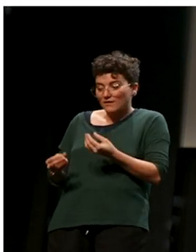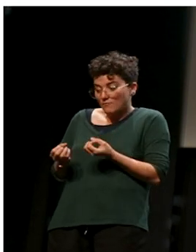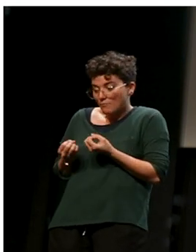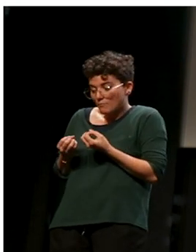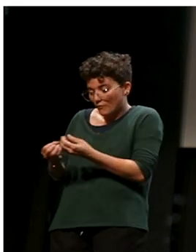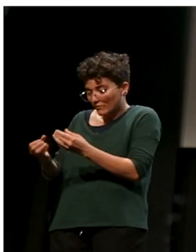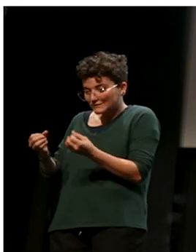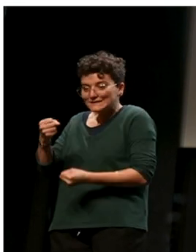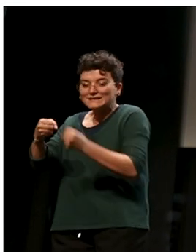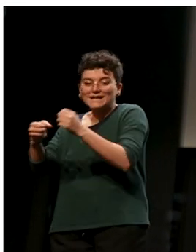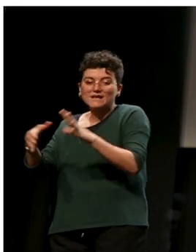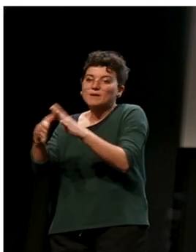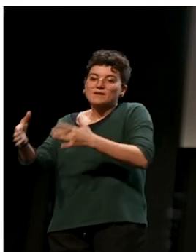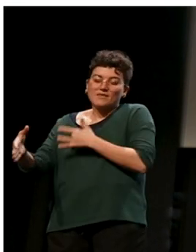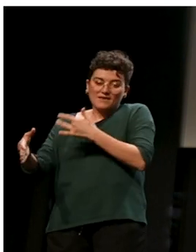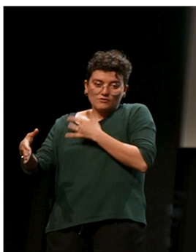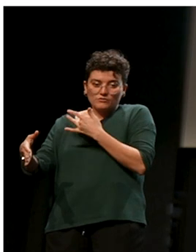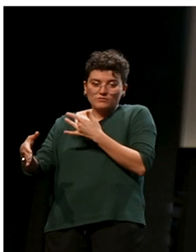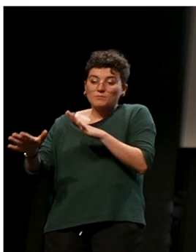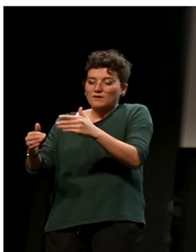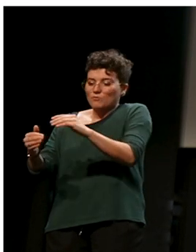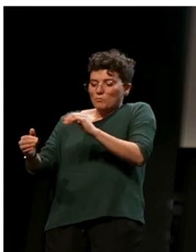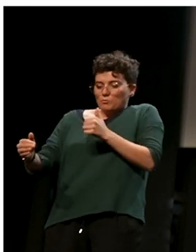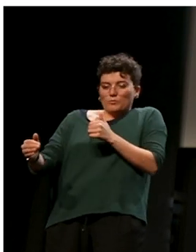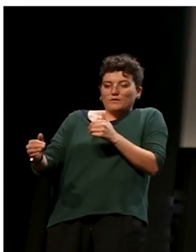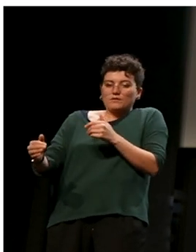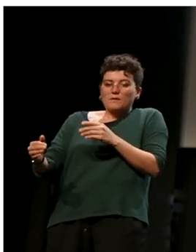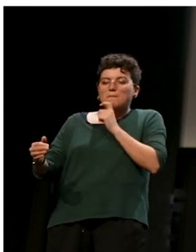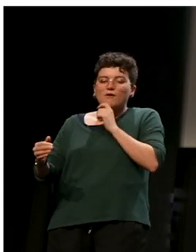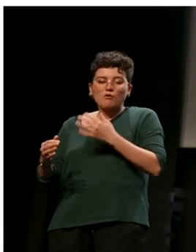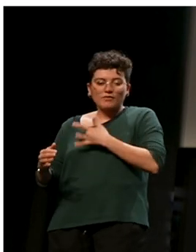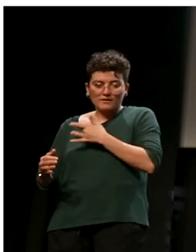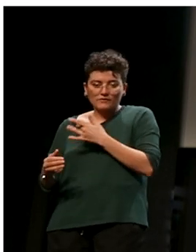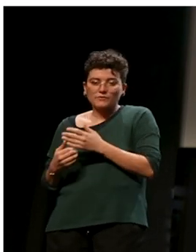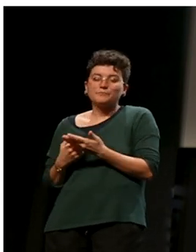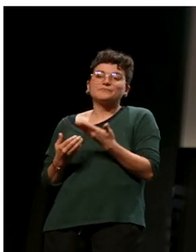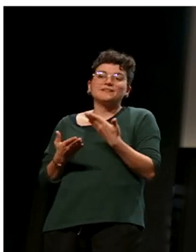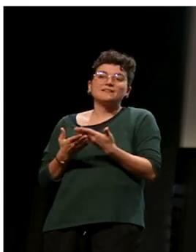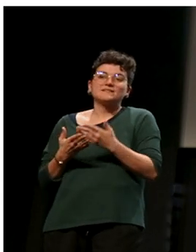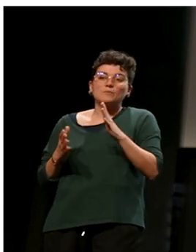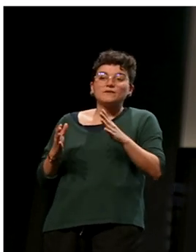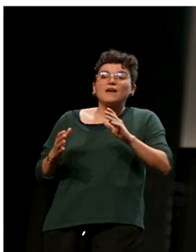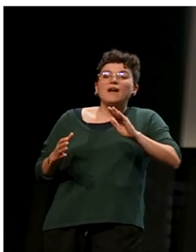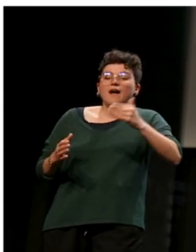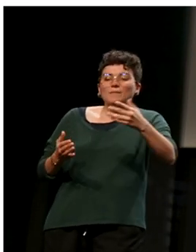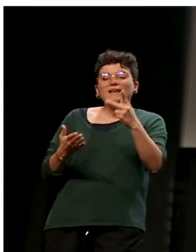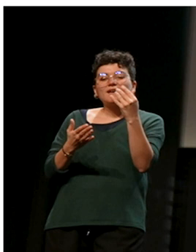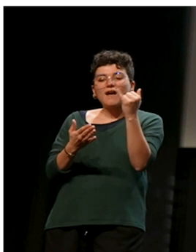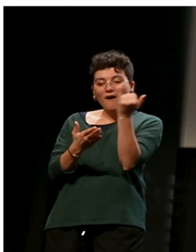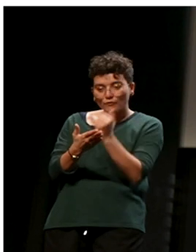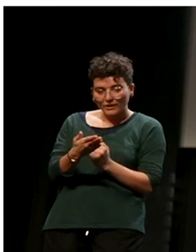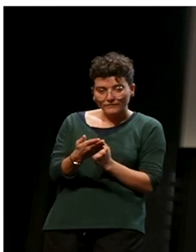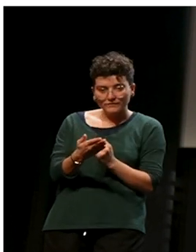intéressantes. Mais peut-être pas encore l'image que l'on veut. Et c'est là où, après, je dirais, l'infographiste passe. Hein, moi, j'ai une